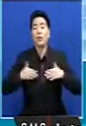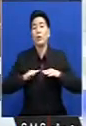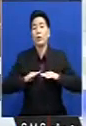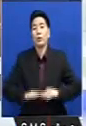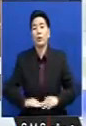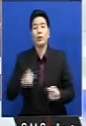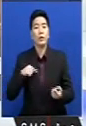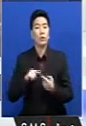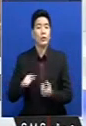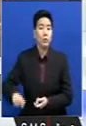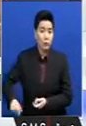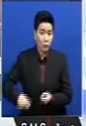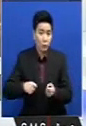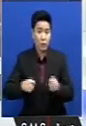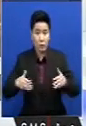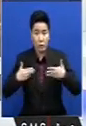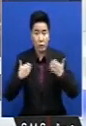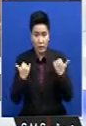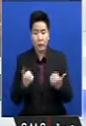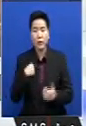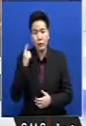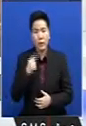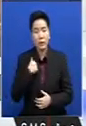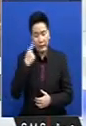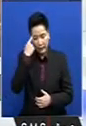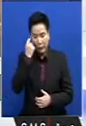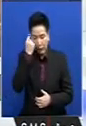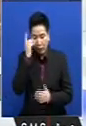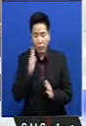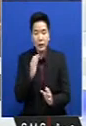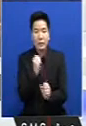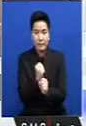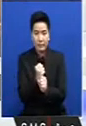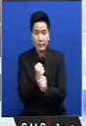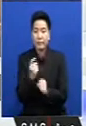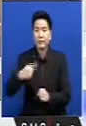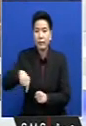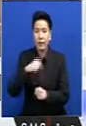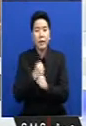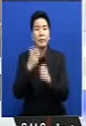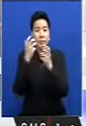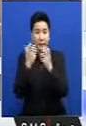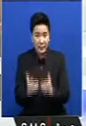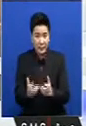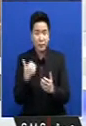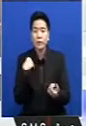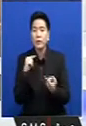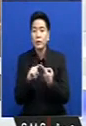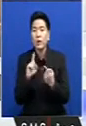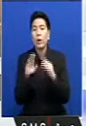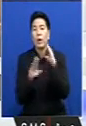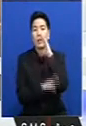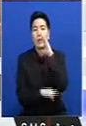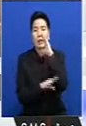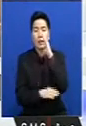ส่วนช่วงสงกรานต์ร้อนๆแบบนี้ก็ต้องเห็นใจบรรดาเจ้าหน้าที่ที่เขาต้องปฏิบัติงานด้วยเพราะว่างานหนักเหมือนกันครับอย่างในพื้นที่ภาค